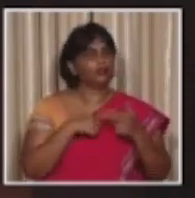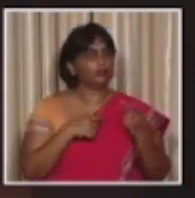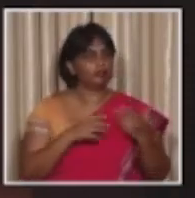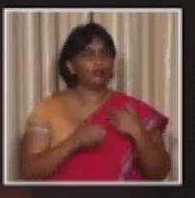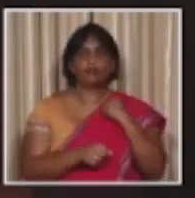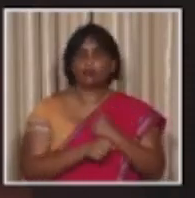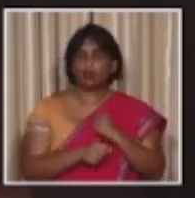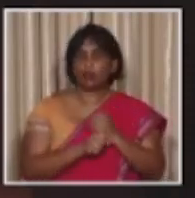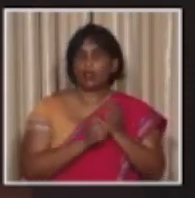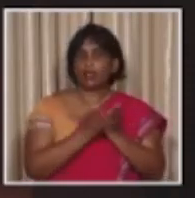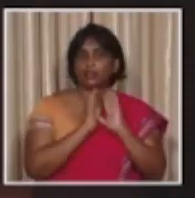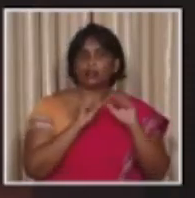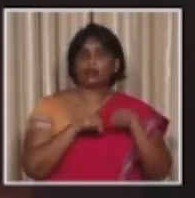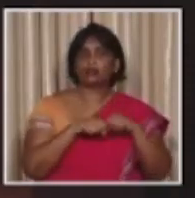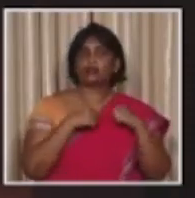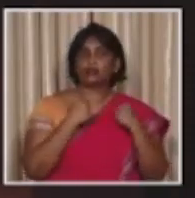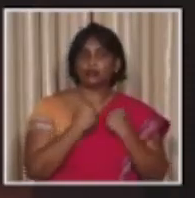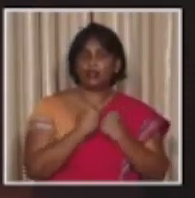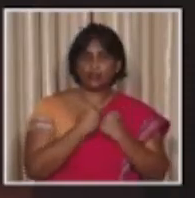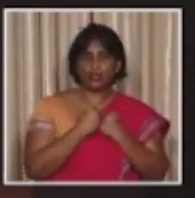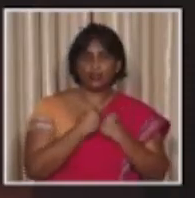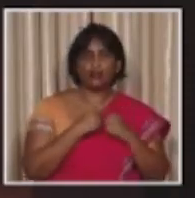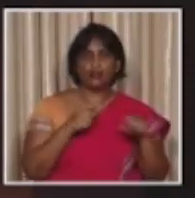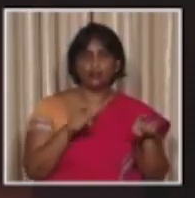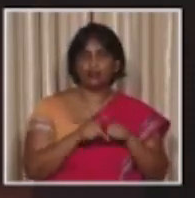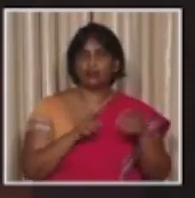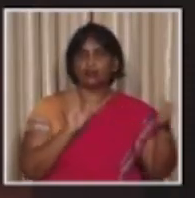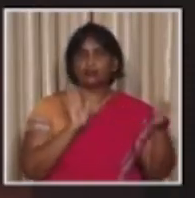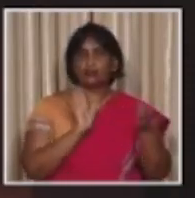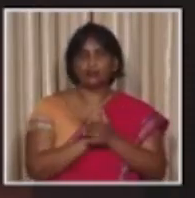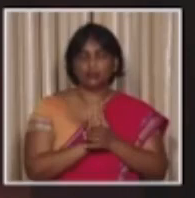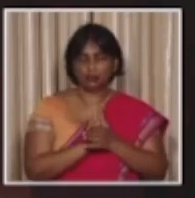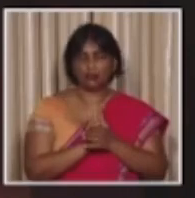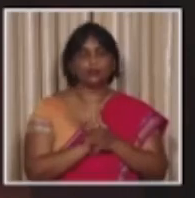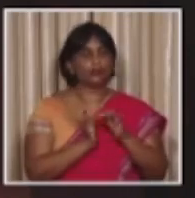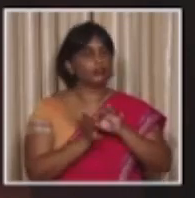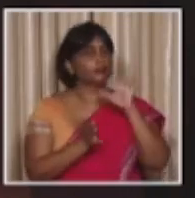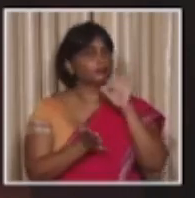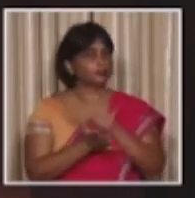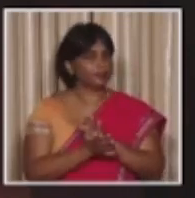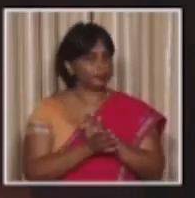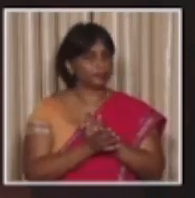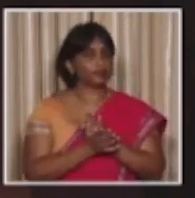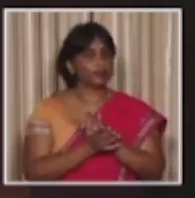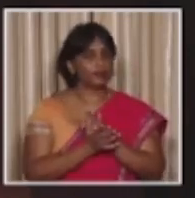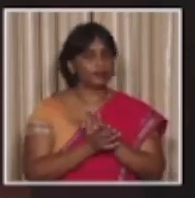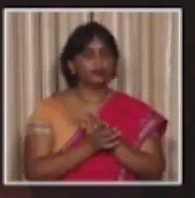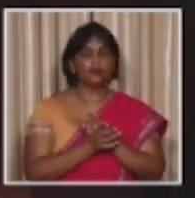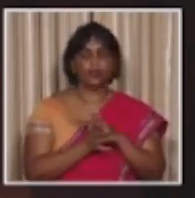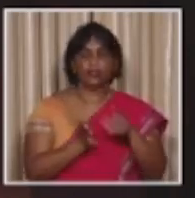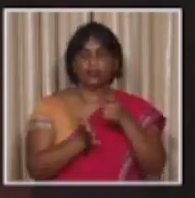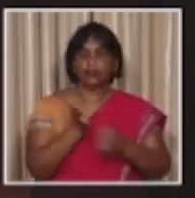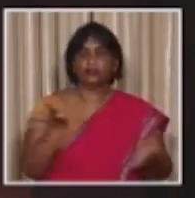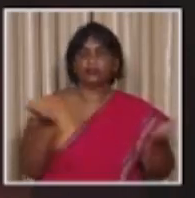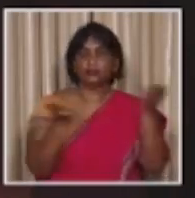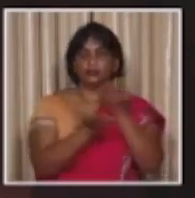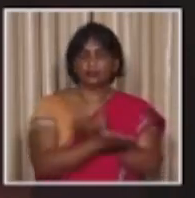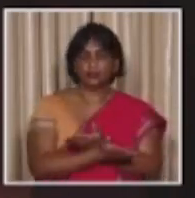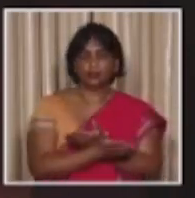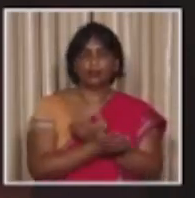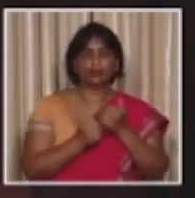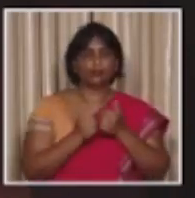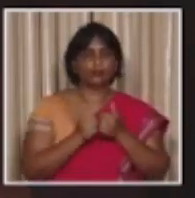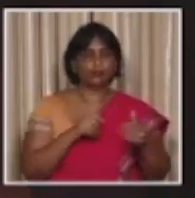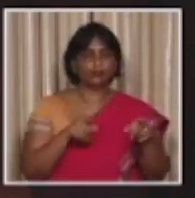රජය සහ ඉන්දියානු සමාගම අතර ඒකාබද්ධ ව්‍යාපාර සමාගම ස්ථාපිත කිරීම සඳහා අදාළ ගිවිසුම් මේවන විට අත්සන්